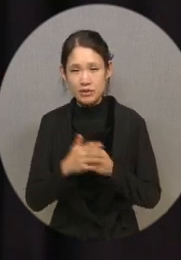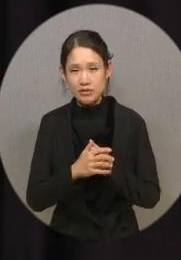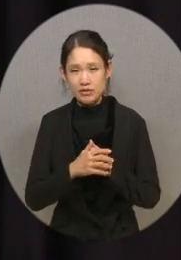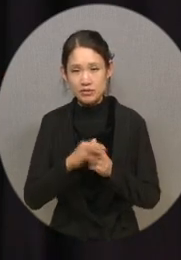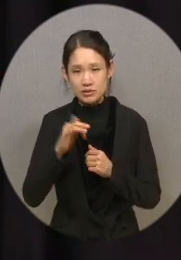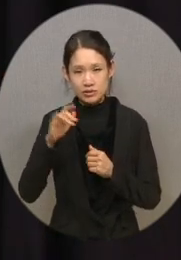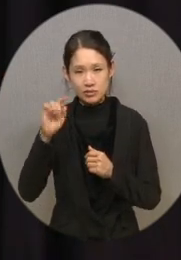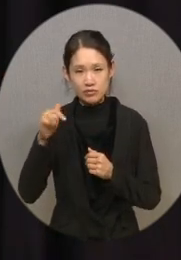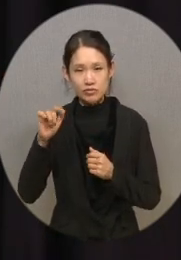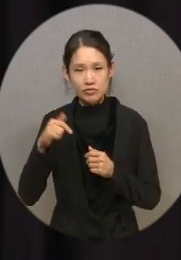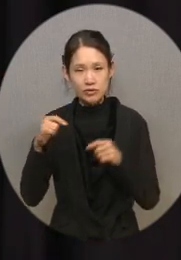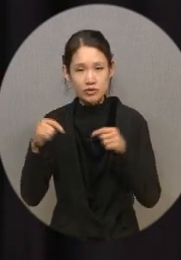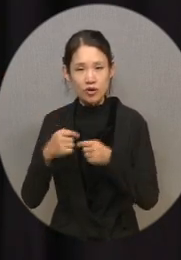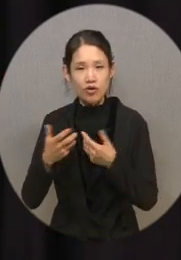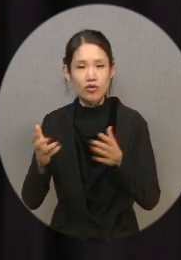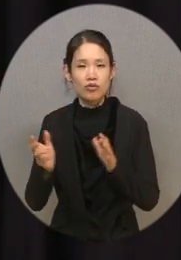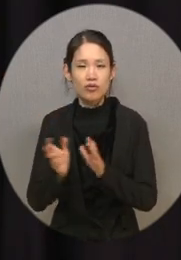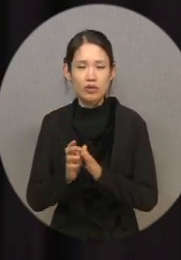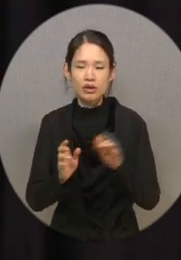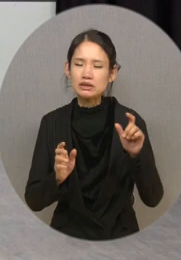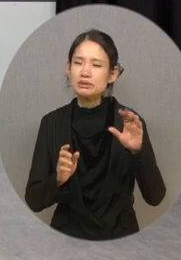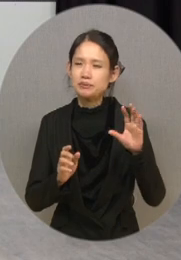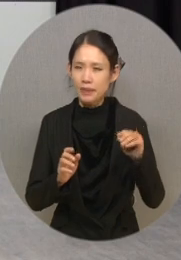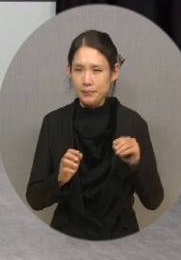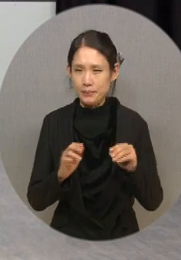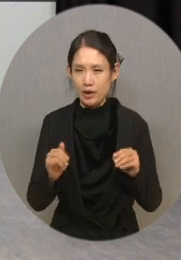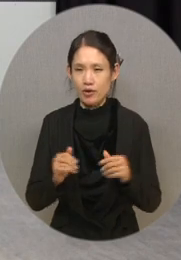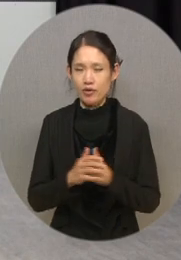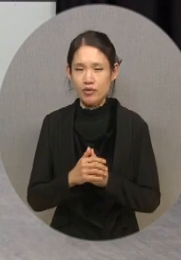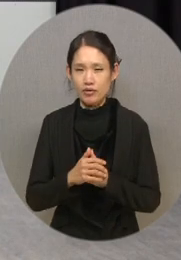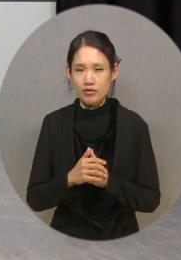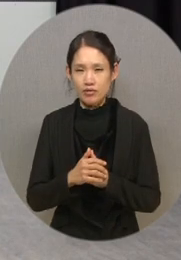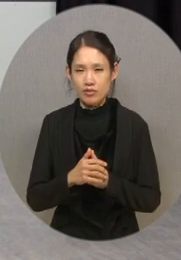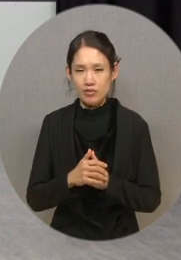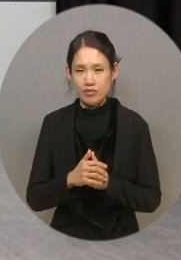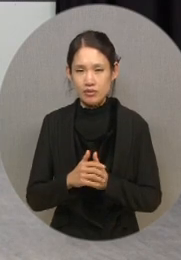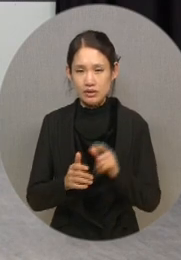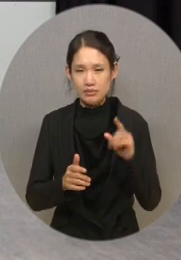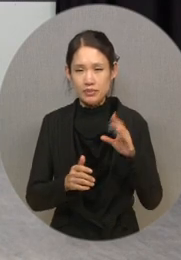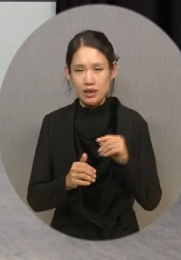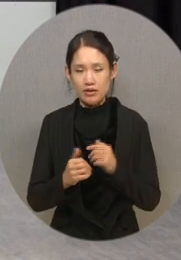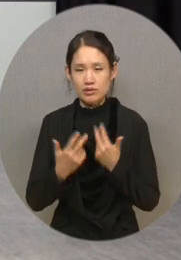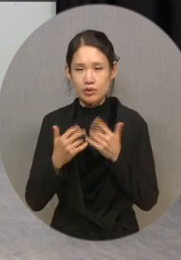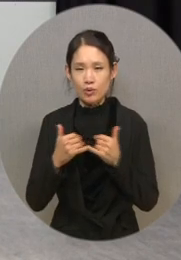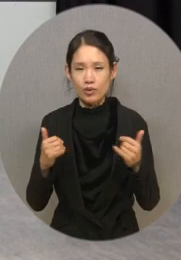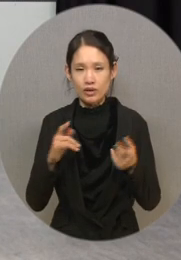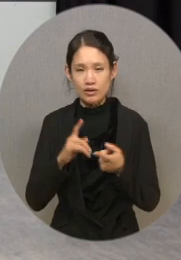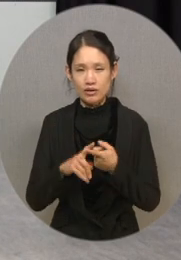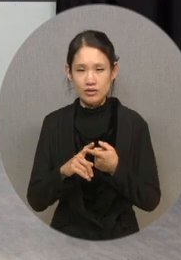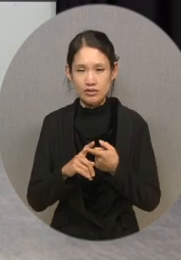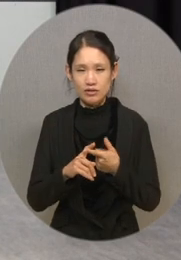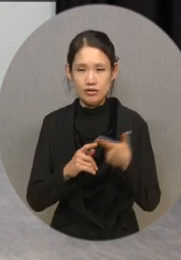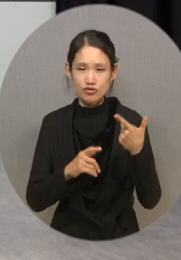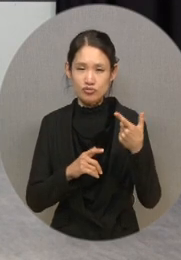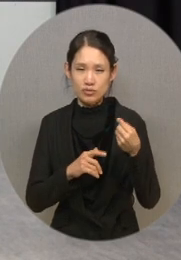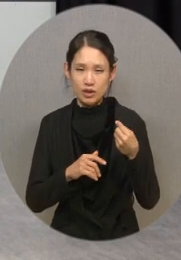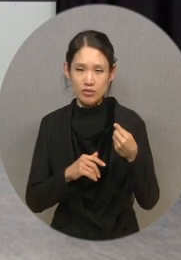정부 만들어진다면 약 10만 명이 될 겁니다, 지금. 그러면 10만 명의 자원봉사에 대해서 지금까지는 6만 명이